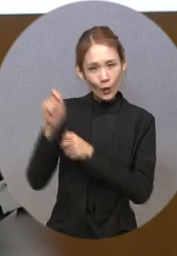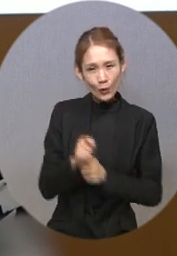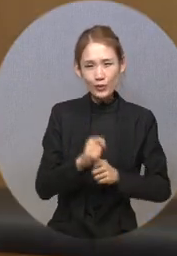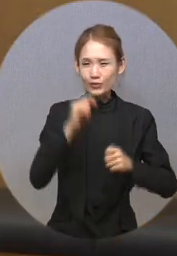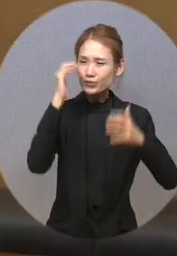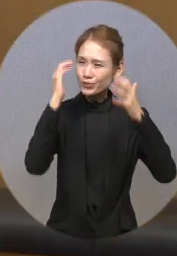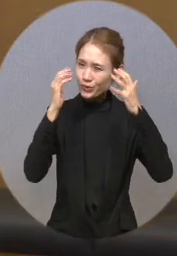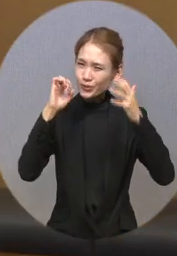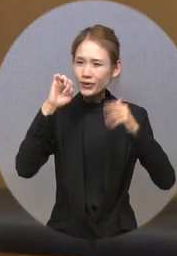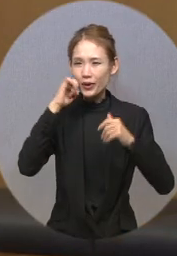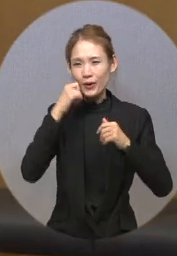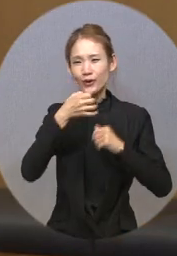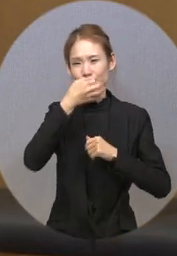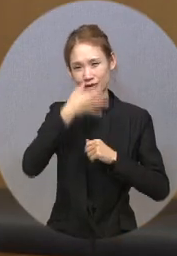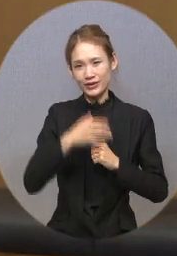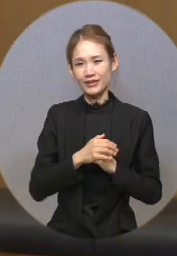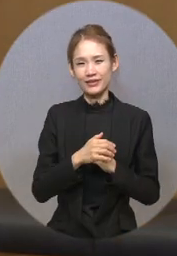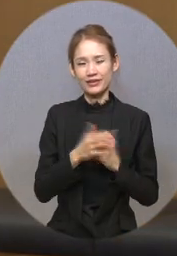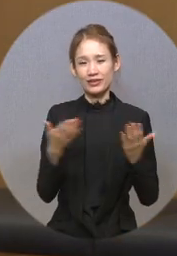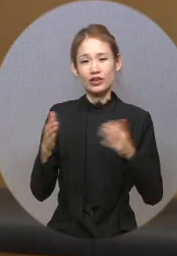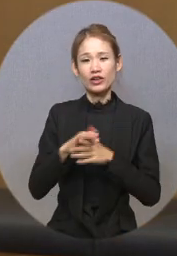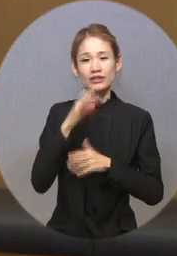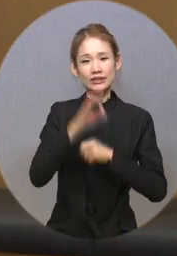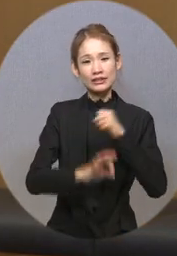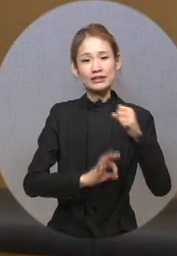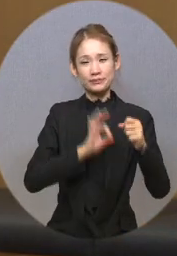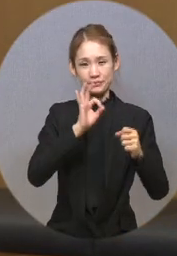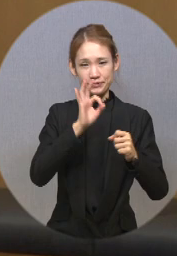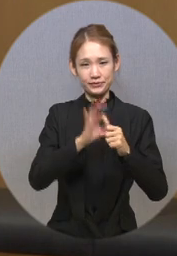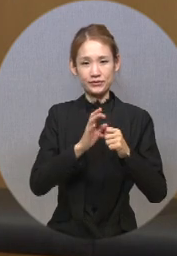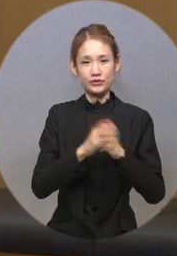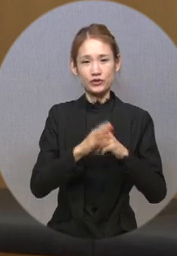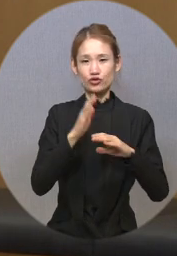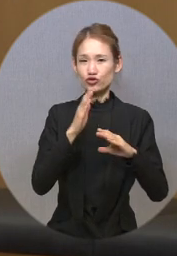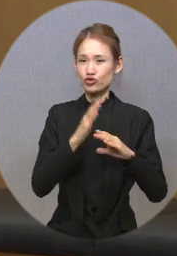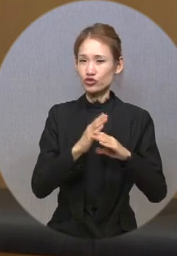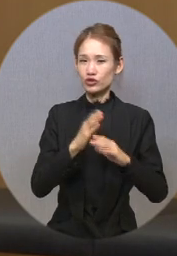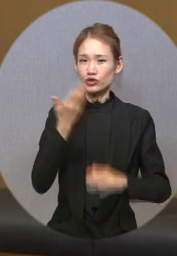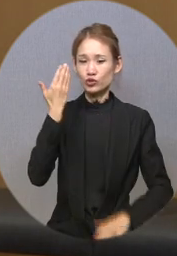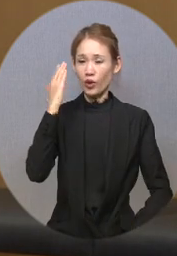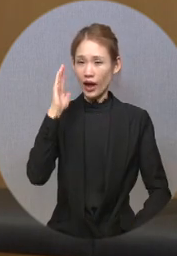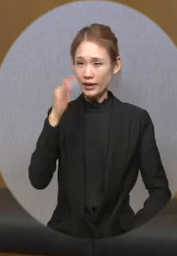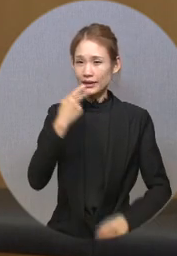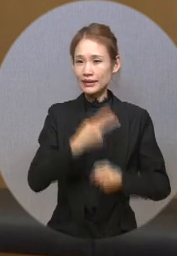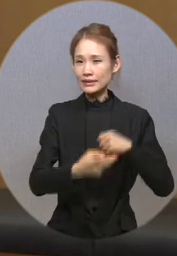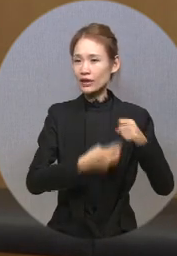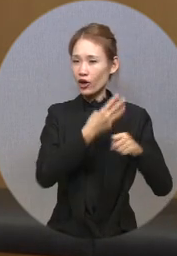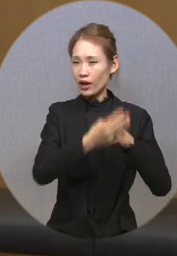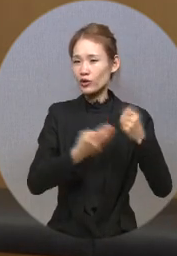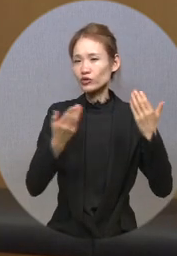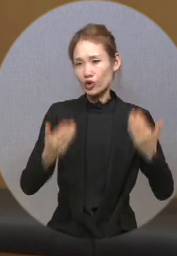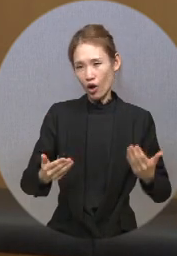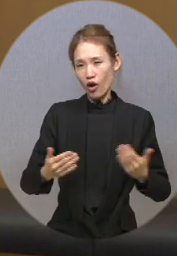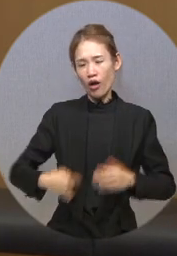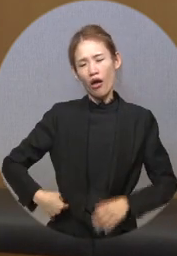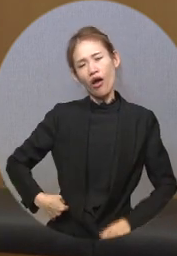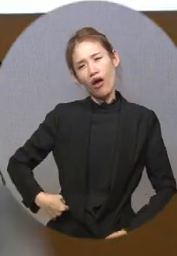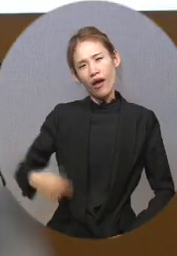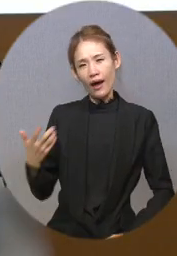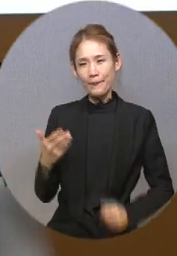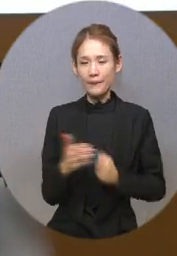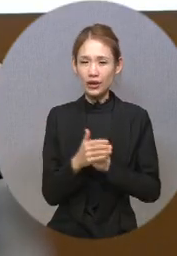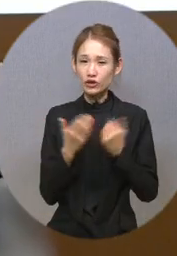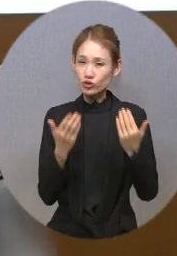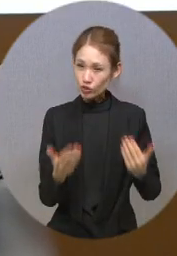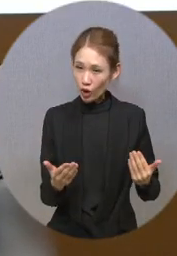것 같습니다. 저는 10년 됐고요. 그 다음에 중간에 최근에 2, 3년 정도 쉬었고, 허리가 아파서 2, 3년 정도 쉬었거든요.